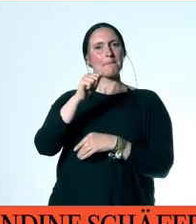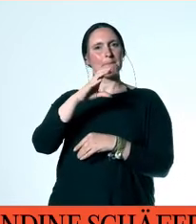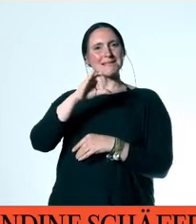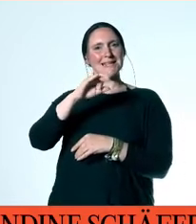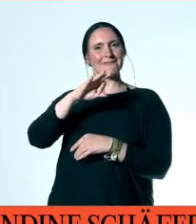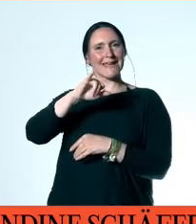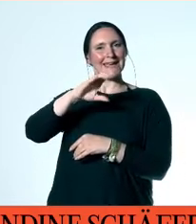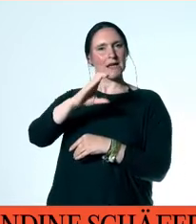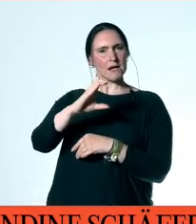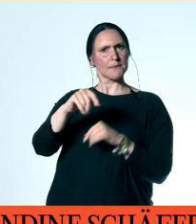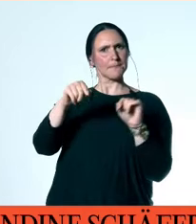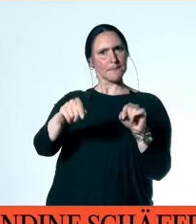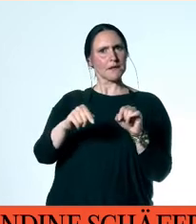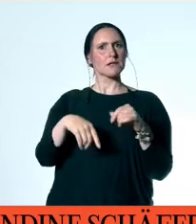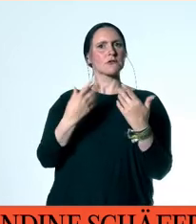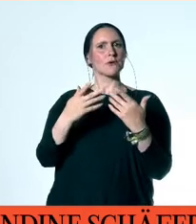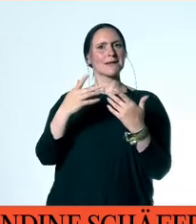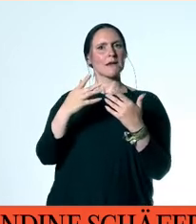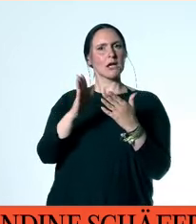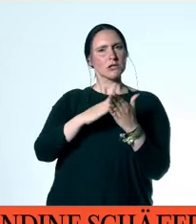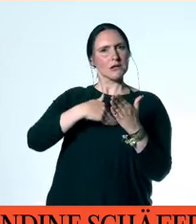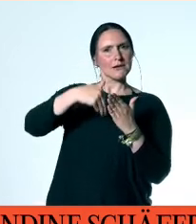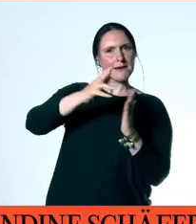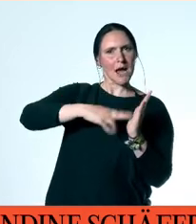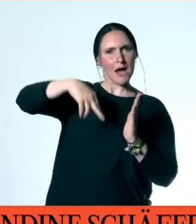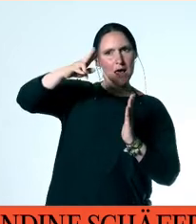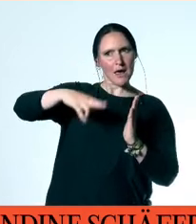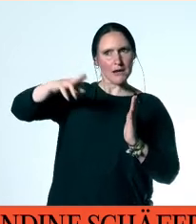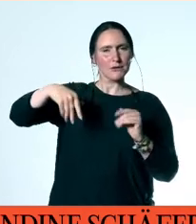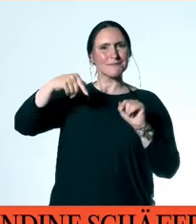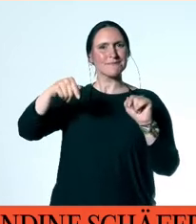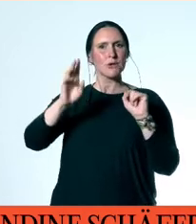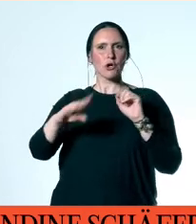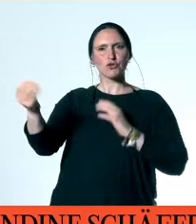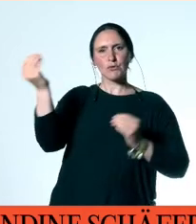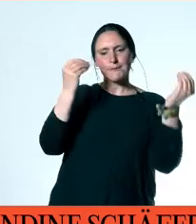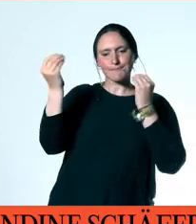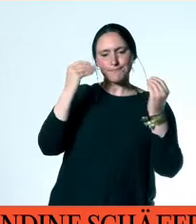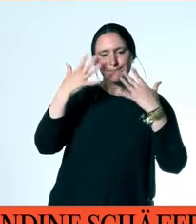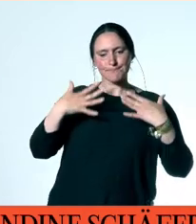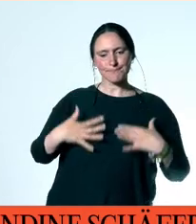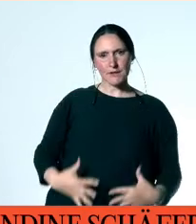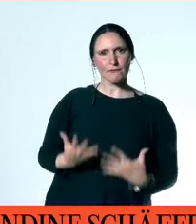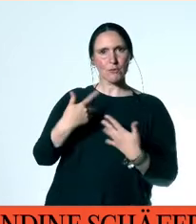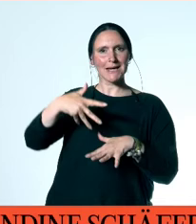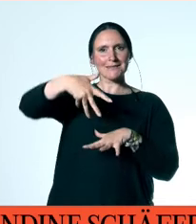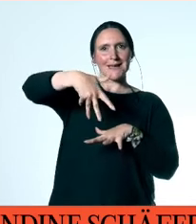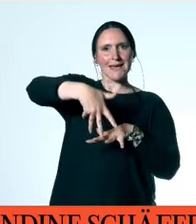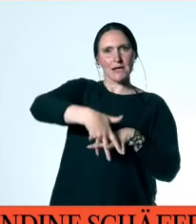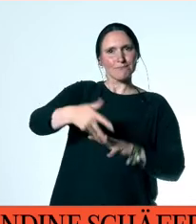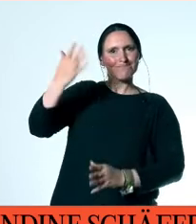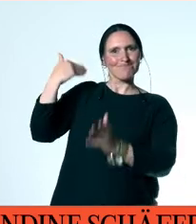to colonization and the arrival of Christianity, wir erzählen die Geschichte der Kolonialisierung, wir erzählen die Geschichte der Welt.